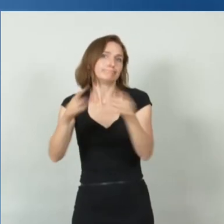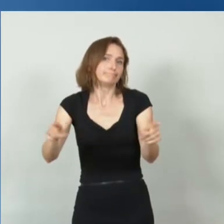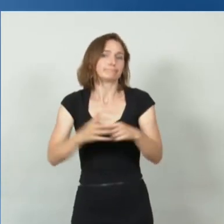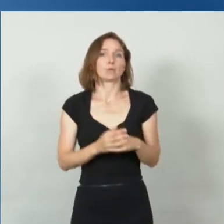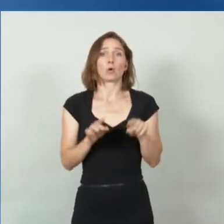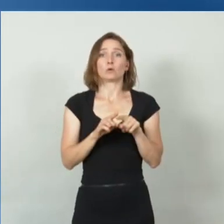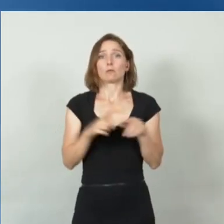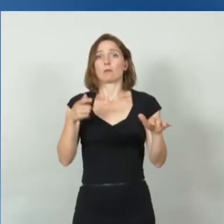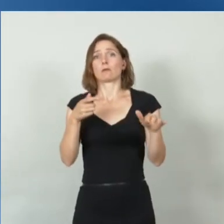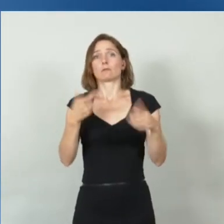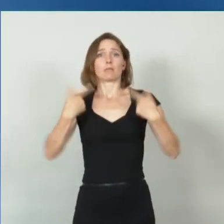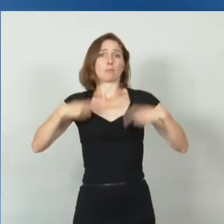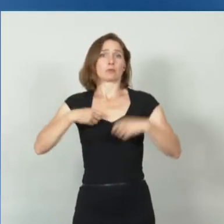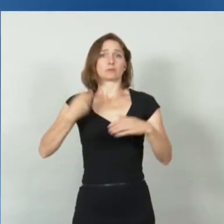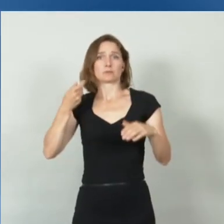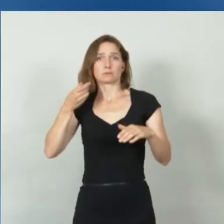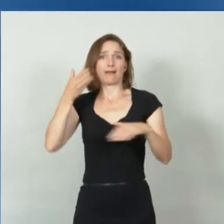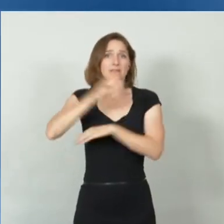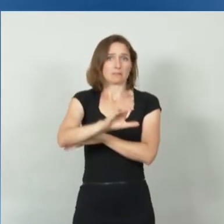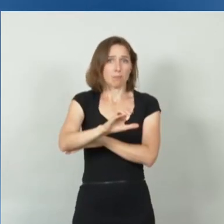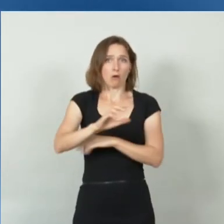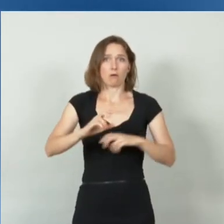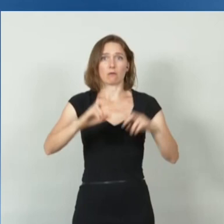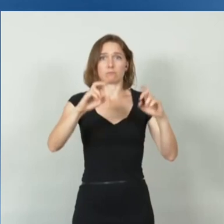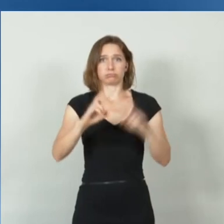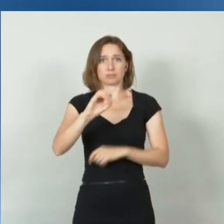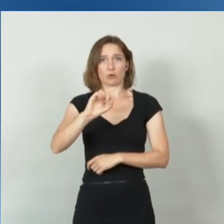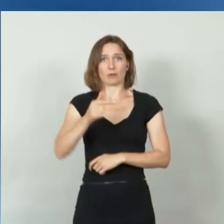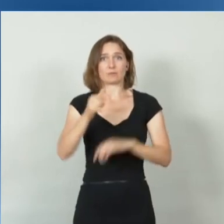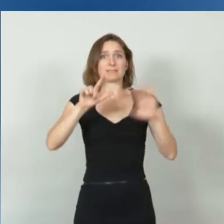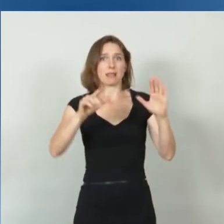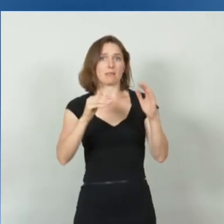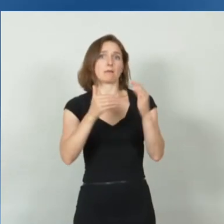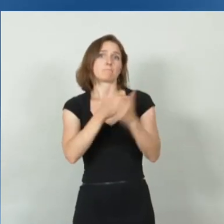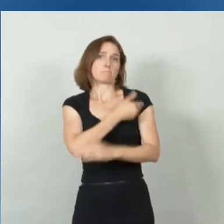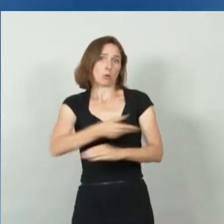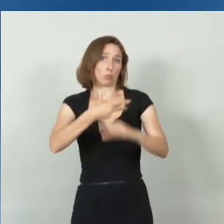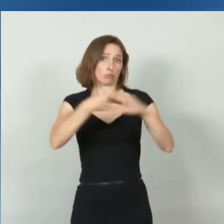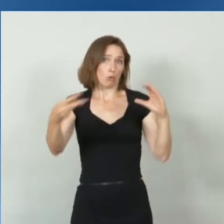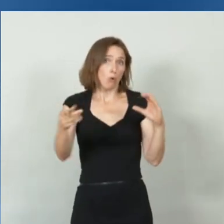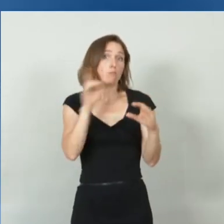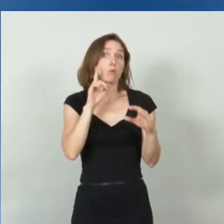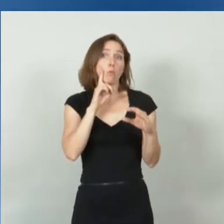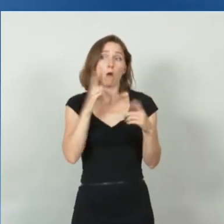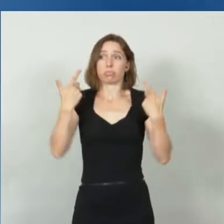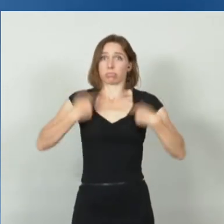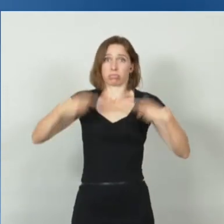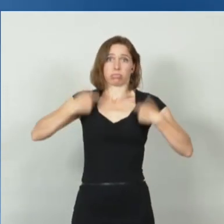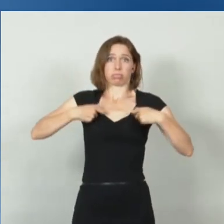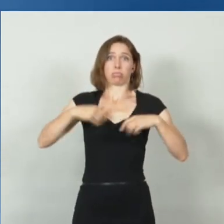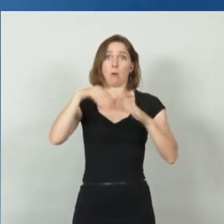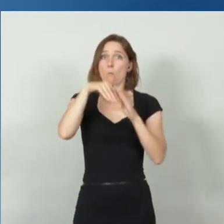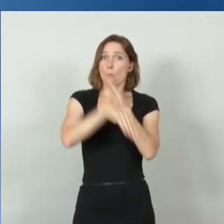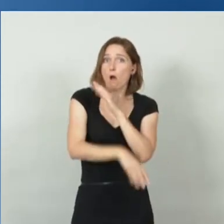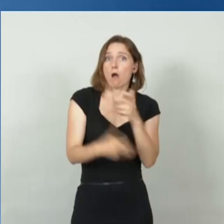0,7 millions d'euros qui est le résultat de moindre dépense d'investissement par exemple du décalage de